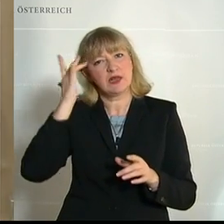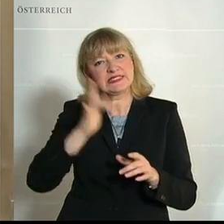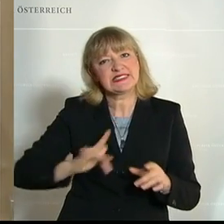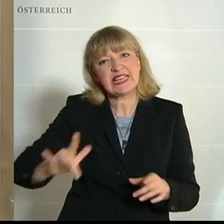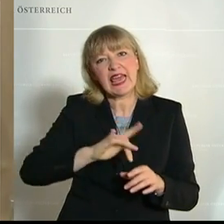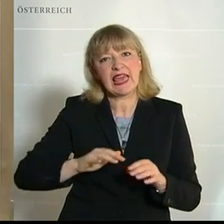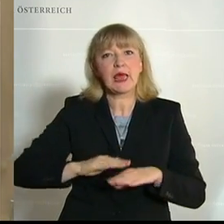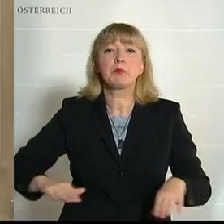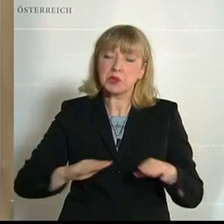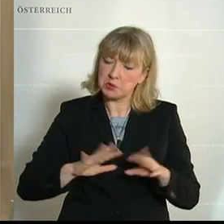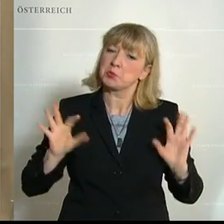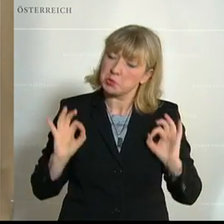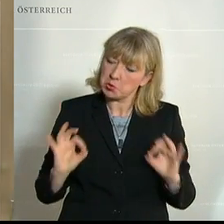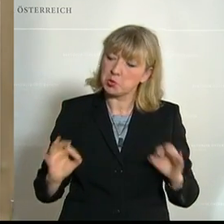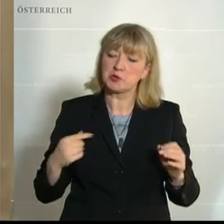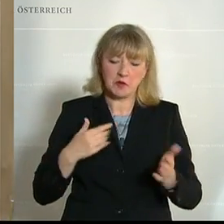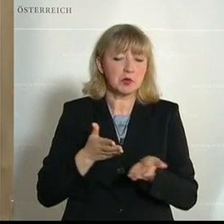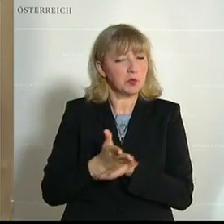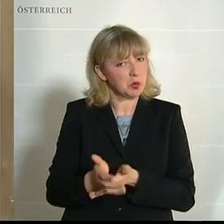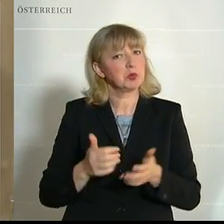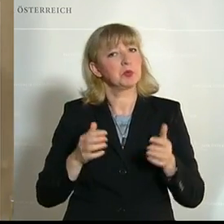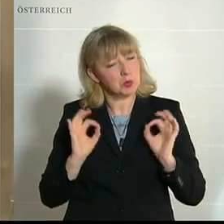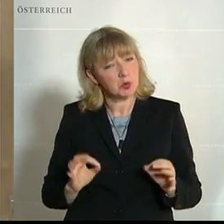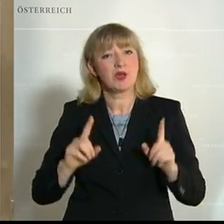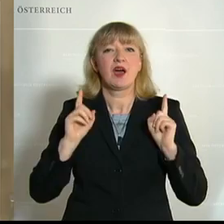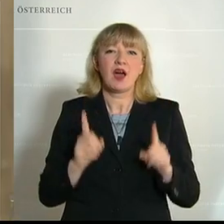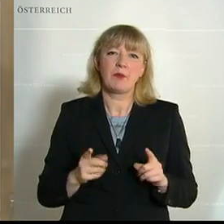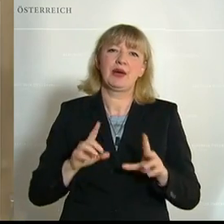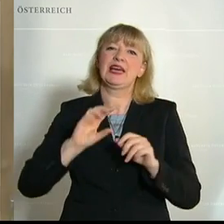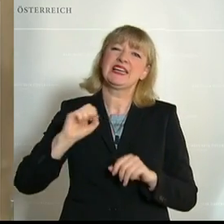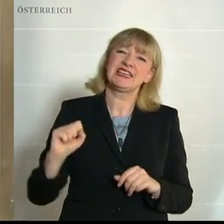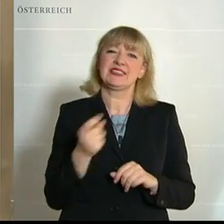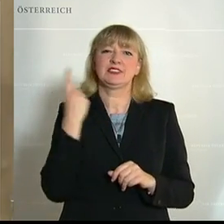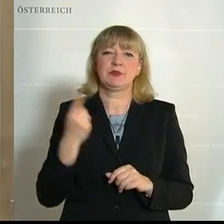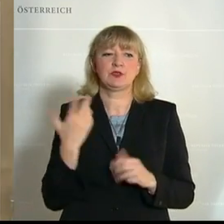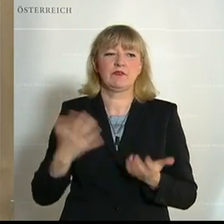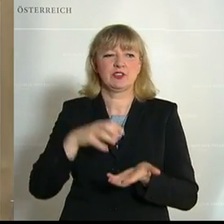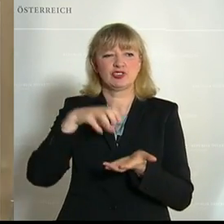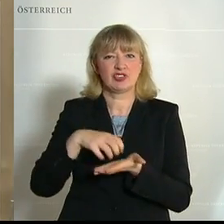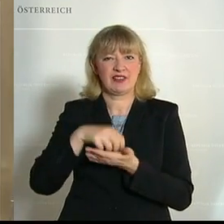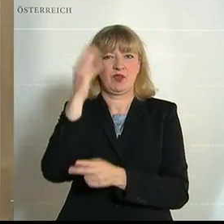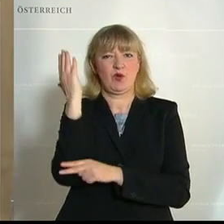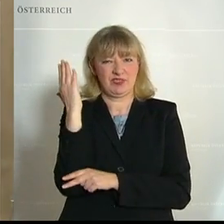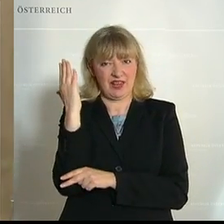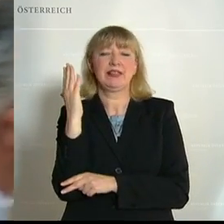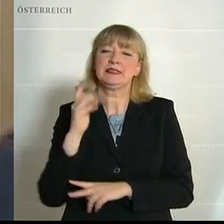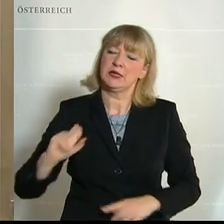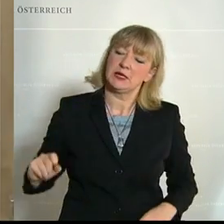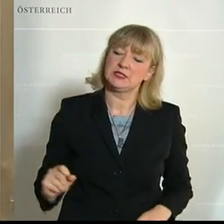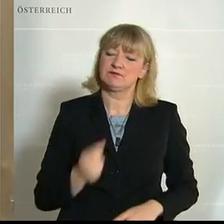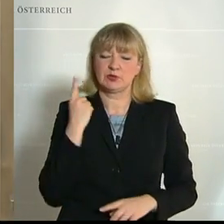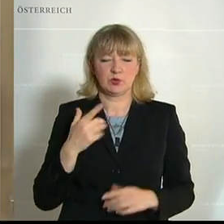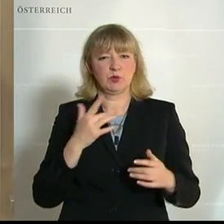noch relativ gut über die Runden bringen konnten, hat es uns insbesondere in der Stadthotellerie sehr,